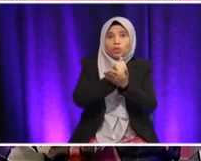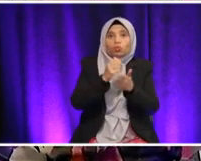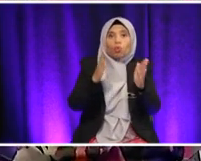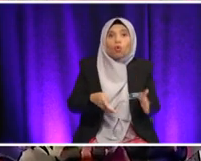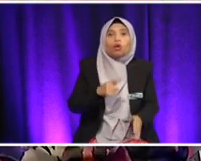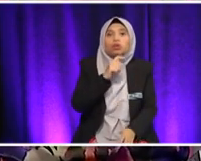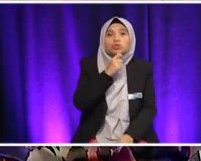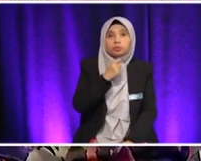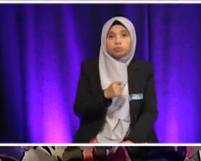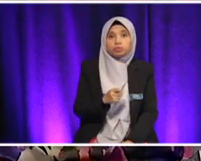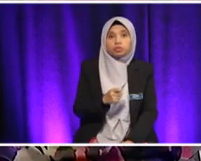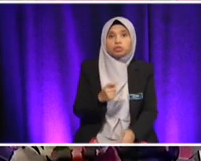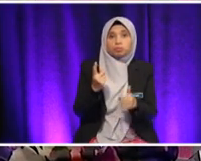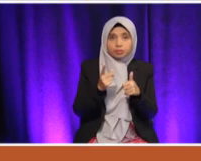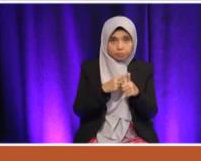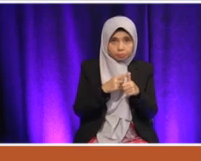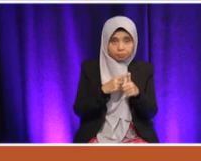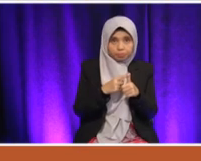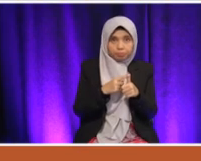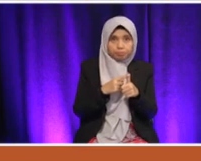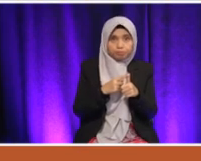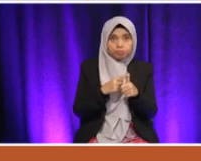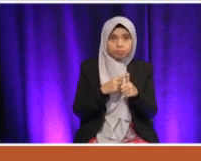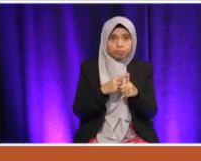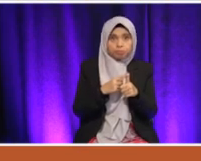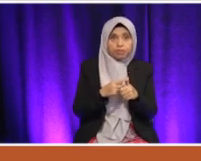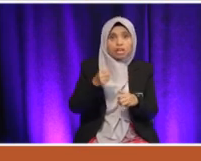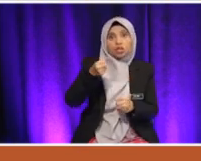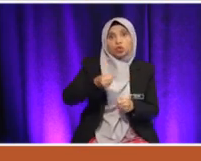Oke gambar yang pertama ini adalah tongkat